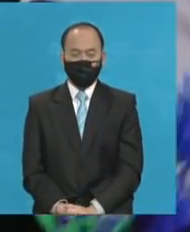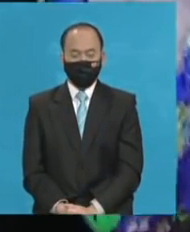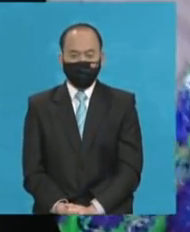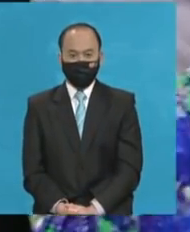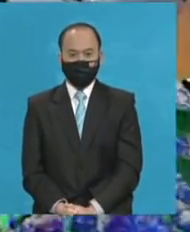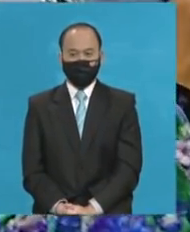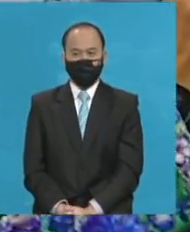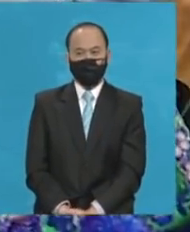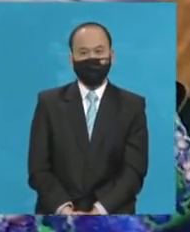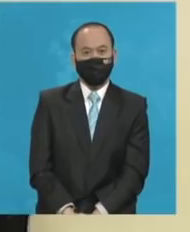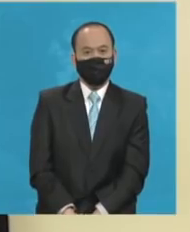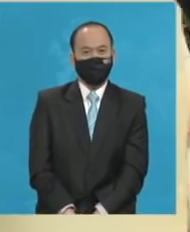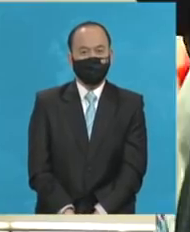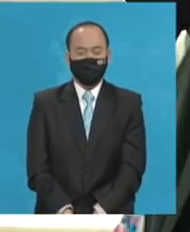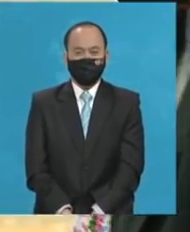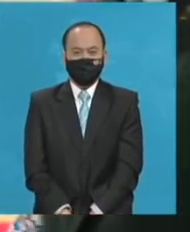Hai Dewi